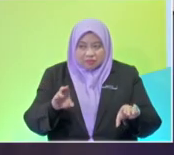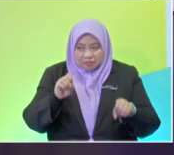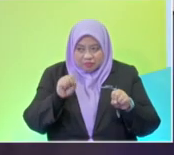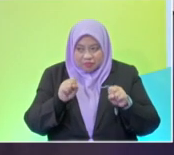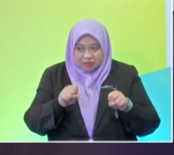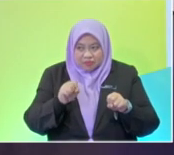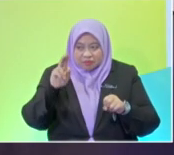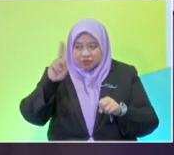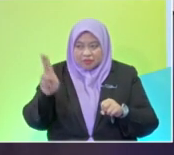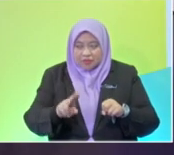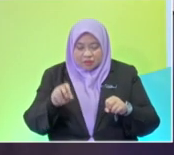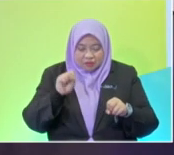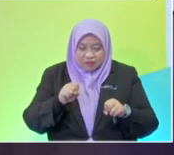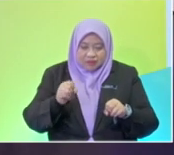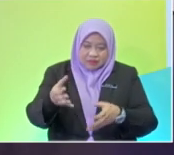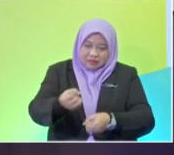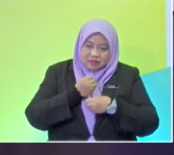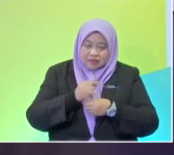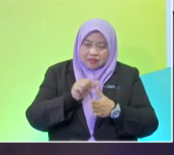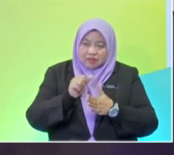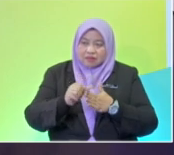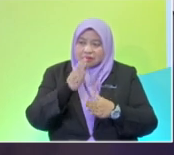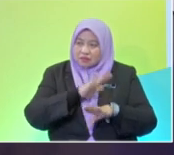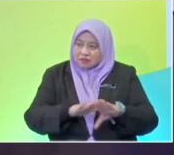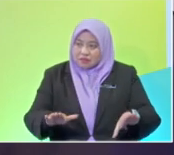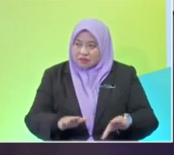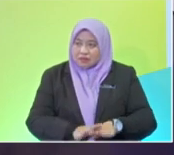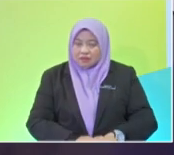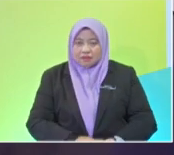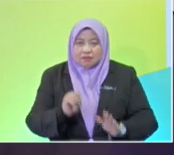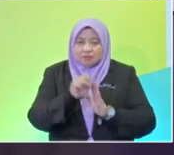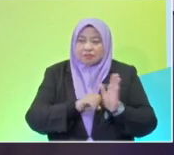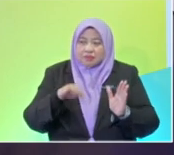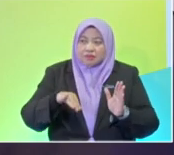ditarik oleh magnet atau pun tidak Oke saya coba menentukan